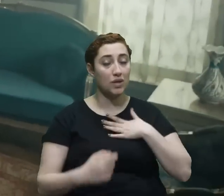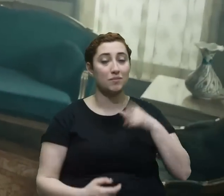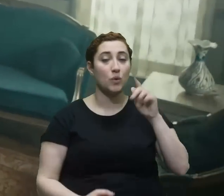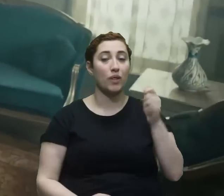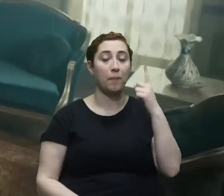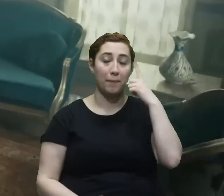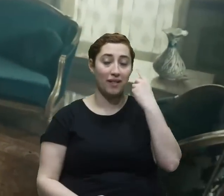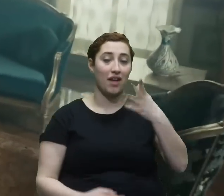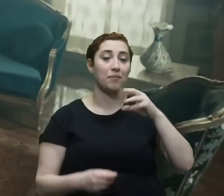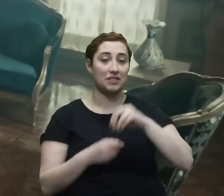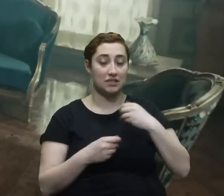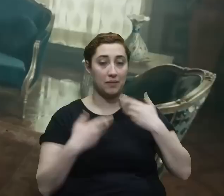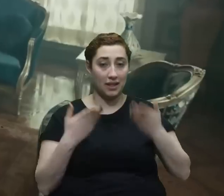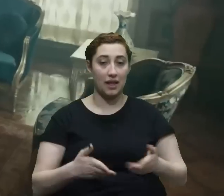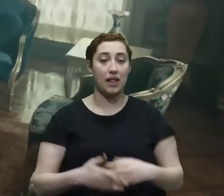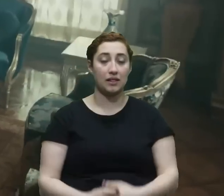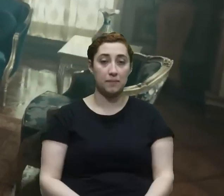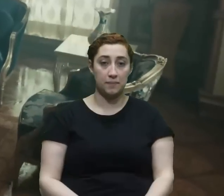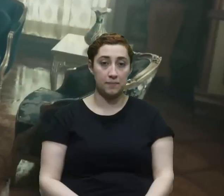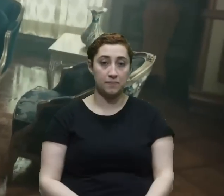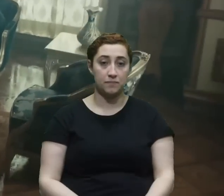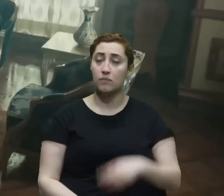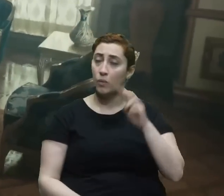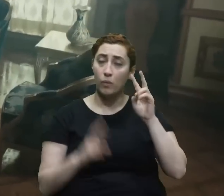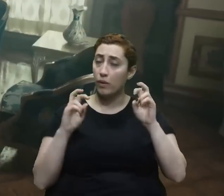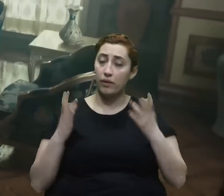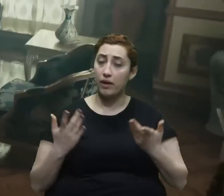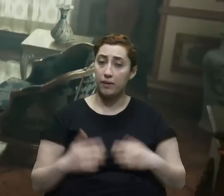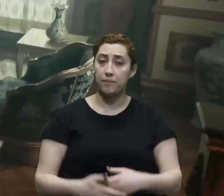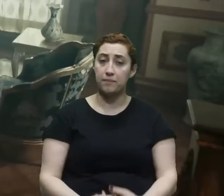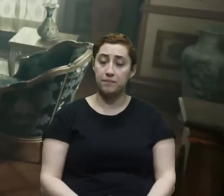size mühim bir bilgi vermek için geldik. Nedir?